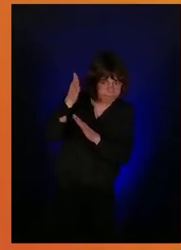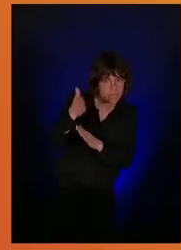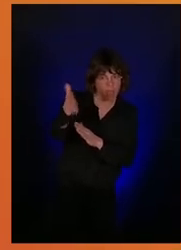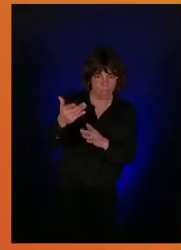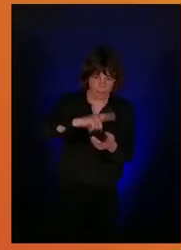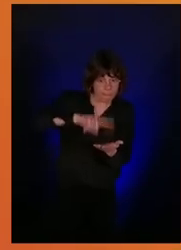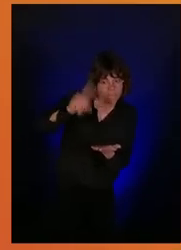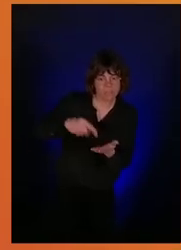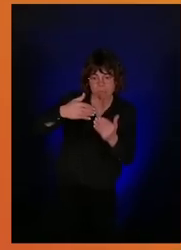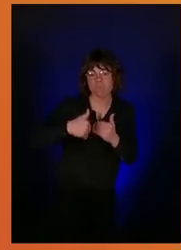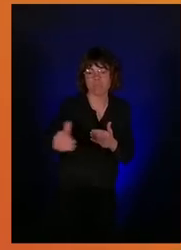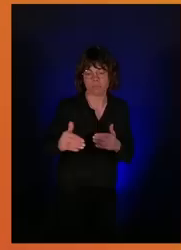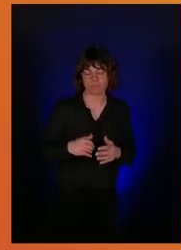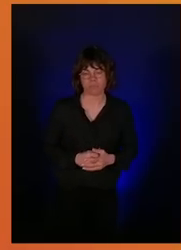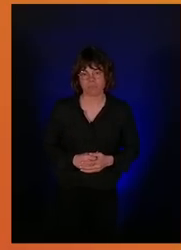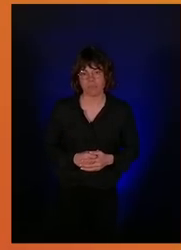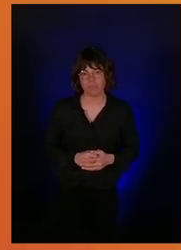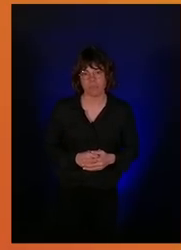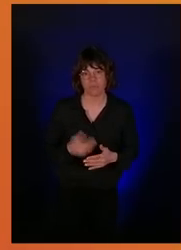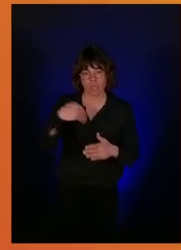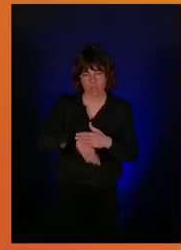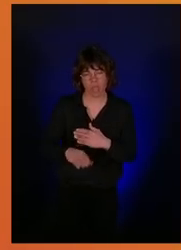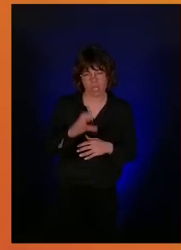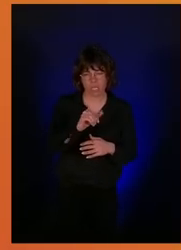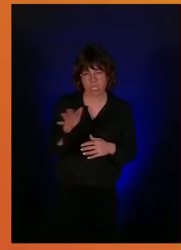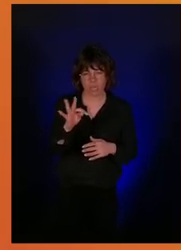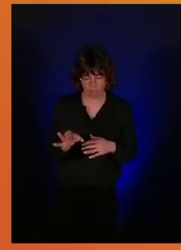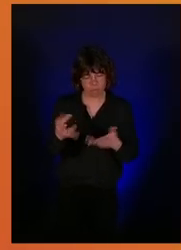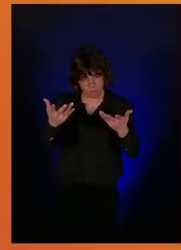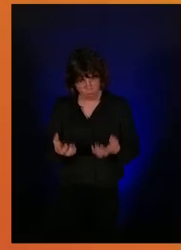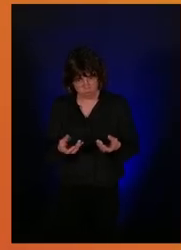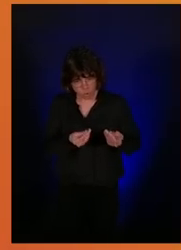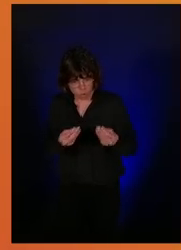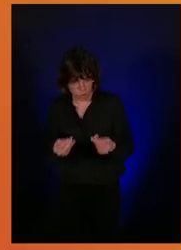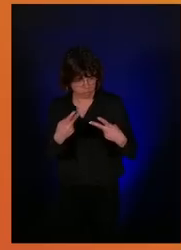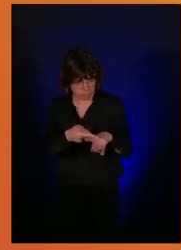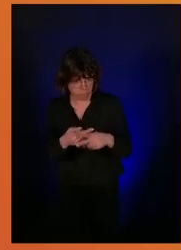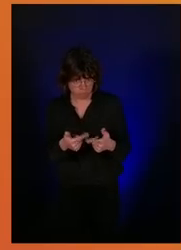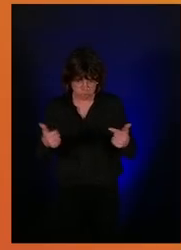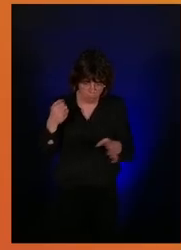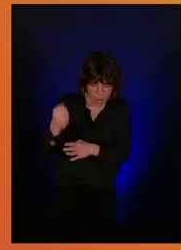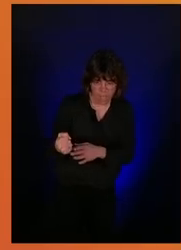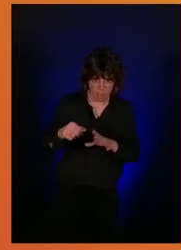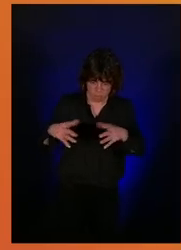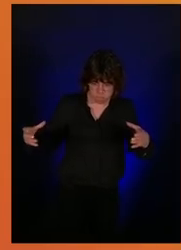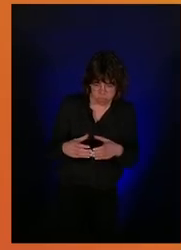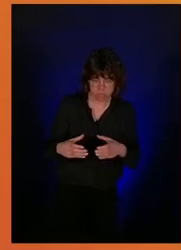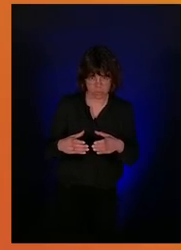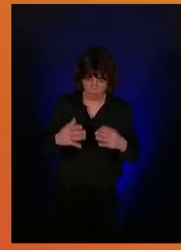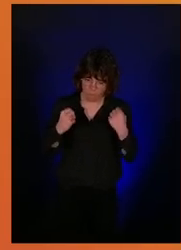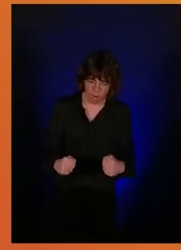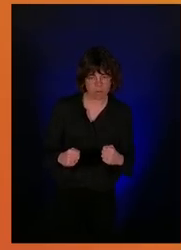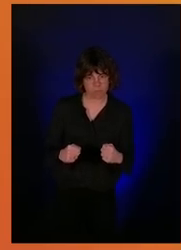des budgets prévisionnels. Dans la CGT, nous souhaitons donner les moyens à l'action collective en renforçant notre